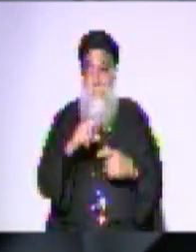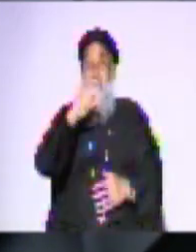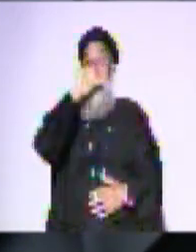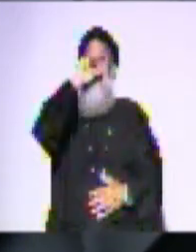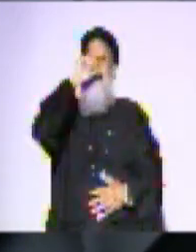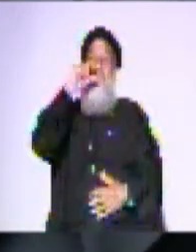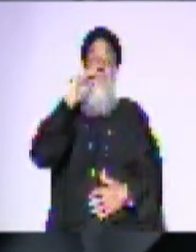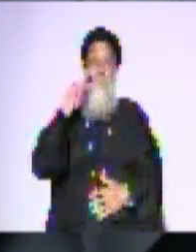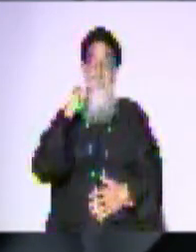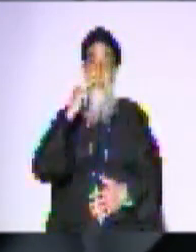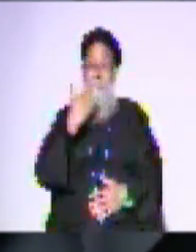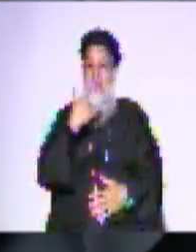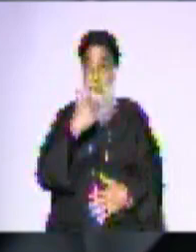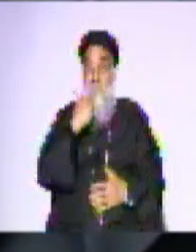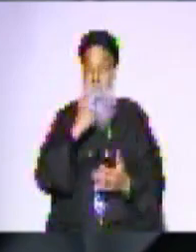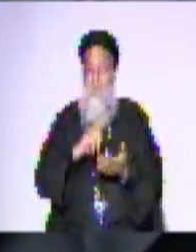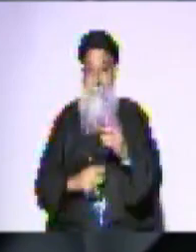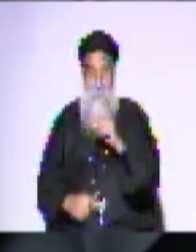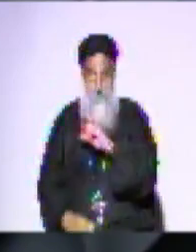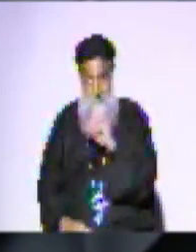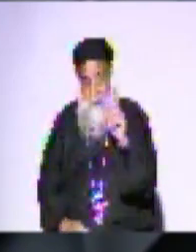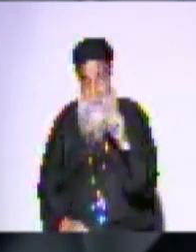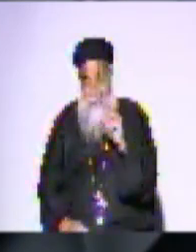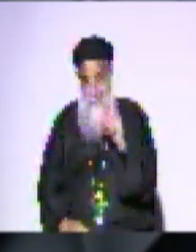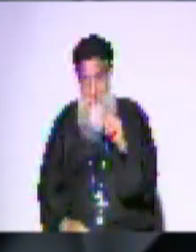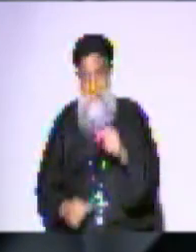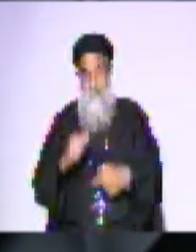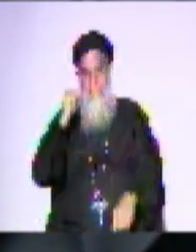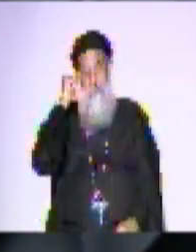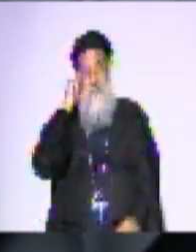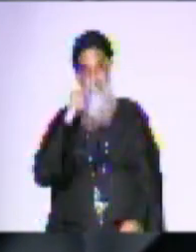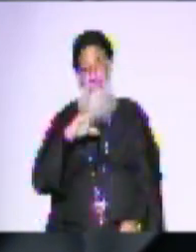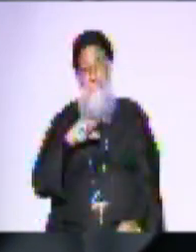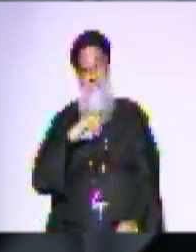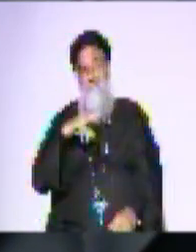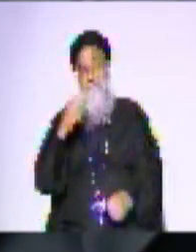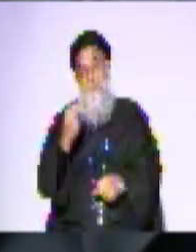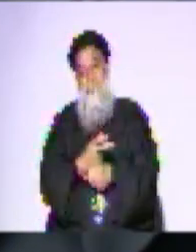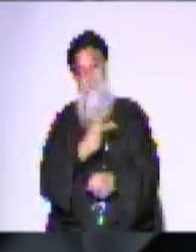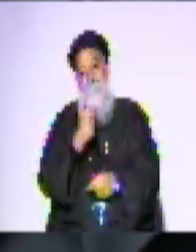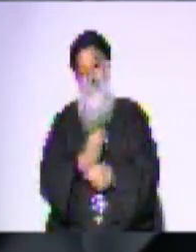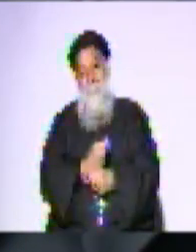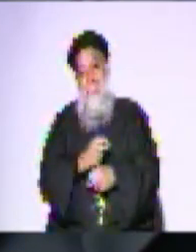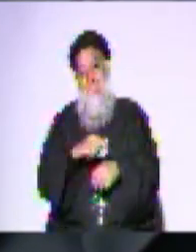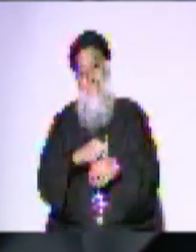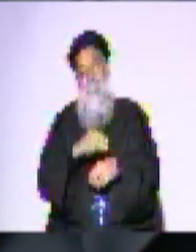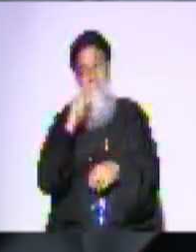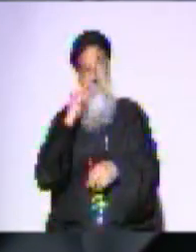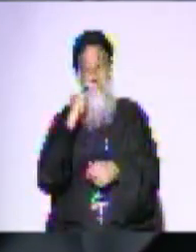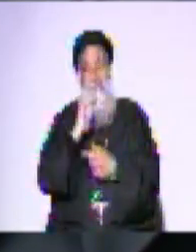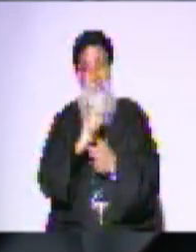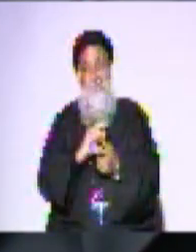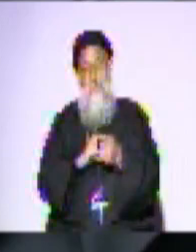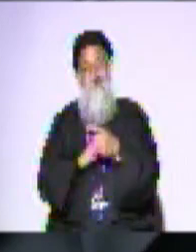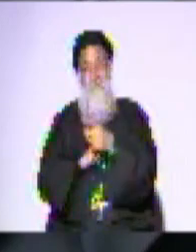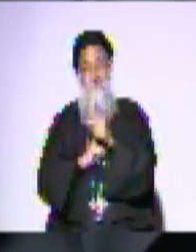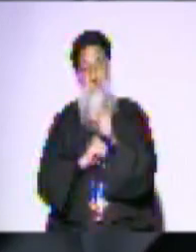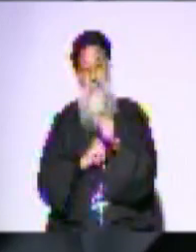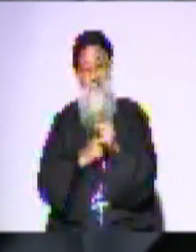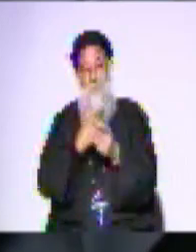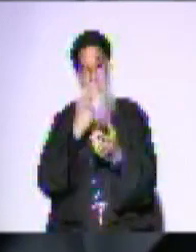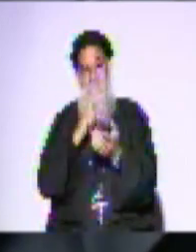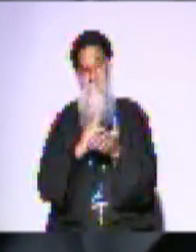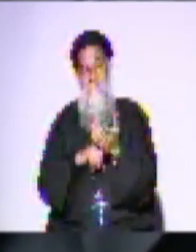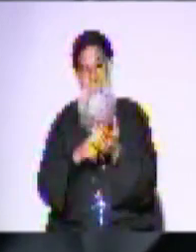كأس الرب بدون استحقاق يكون مجرما في جسد الرب ودمه. لأن الذي يأكل ويشرب بدون